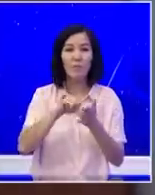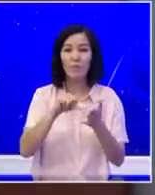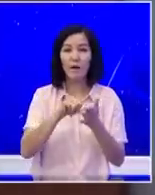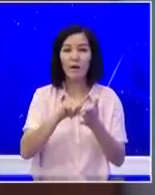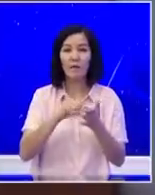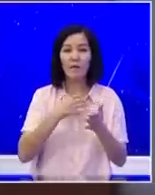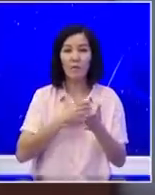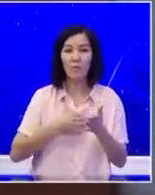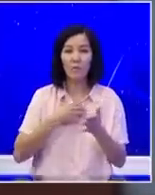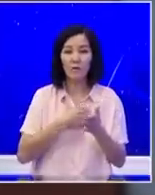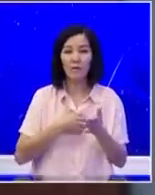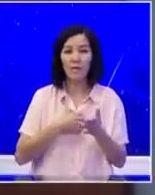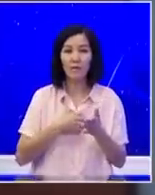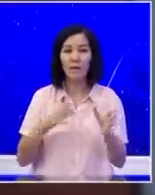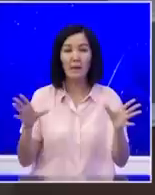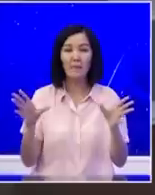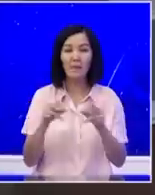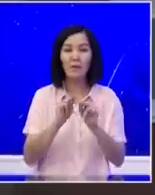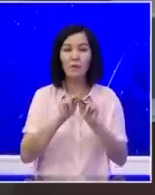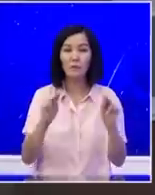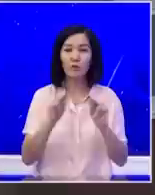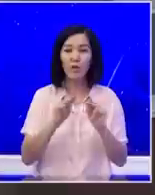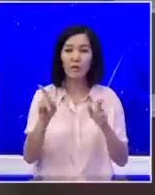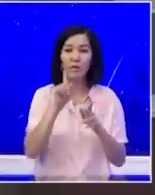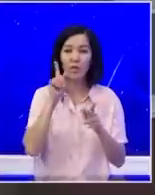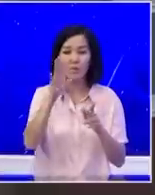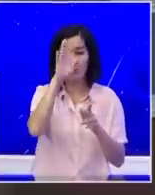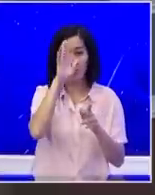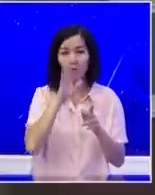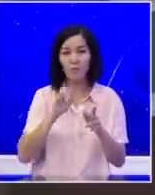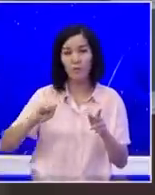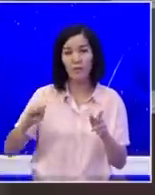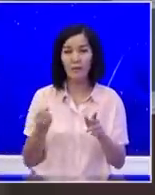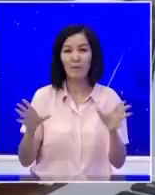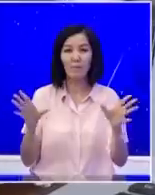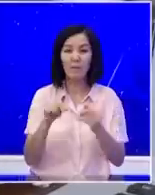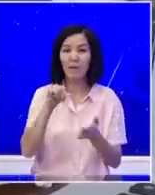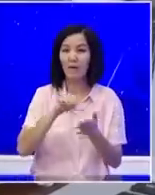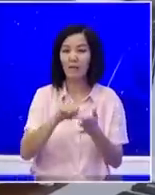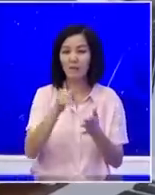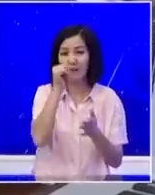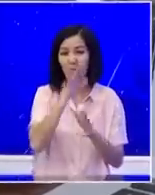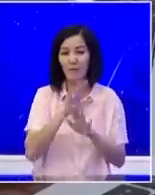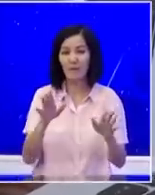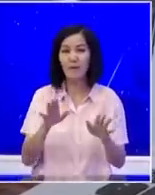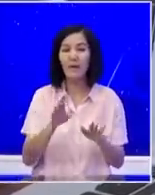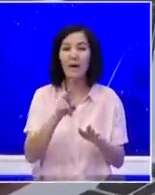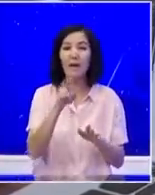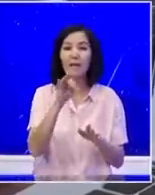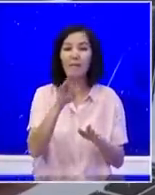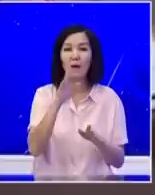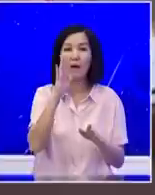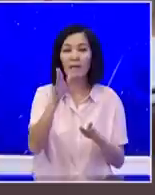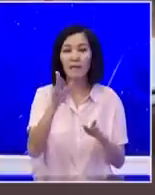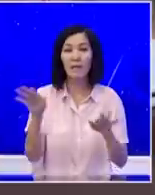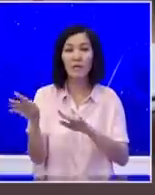бір сыныпта оқыған сыныптас ұстаздармен мектеппен қоштасу кешін қатыса алмадық дейді. Десе де Әлима мойымайды. Алда әлі талай